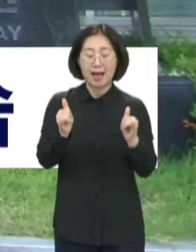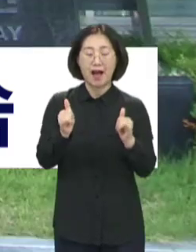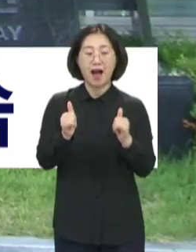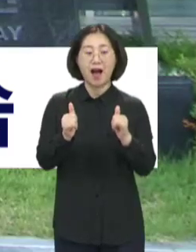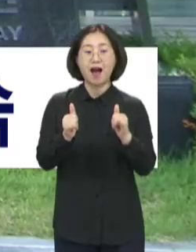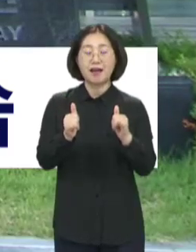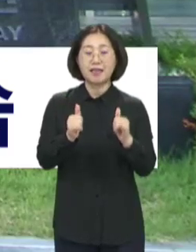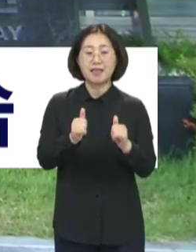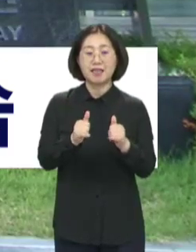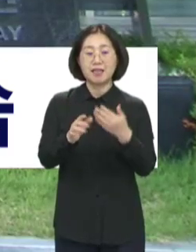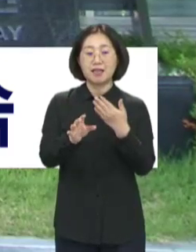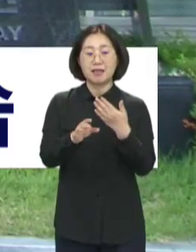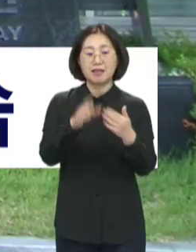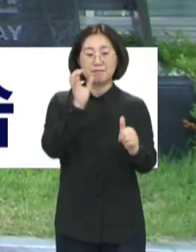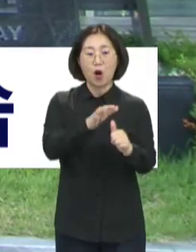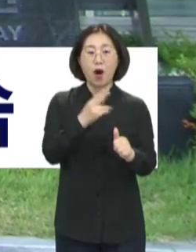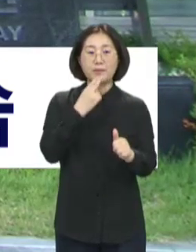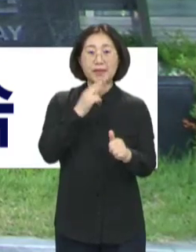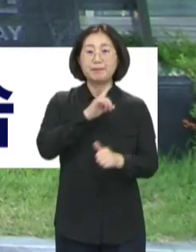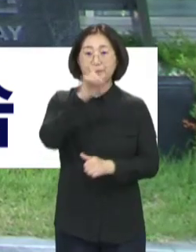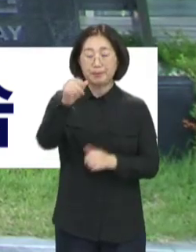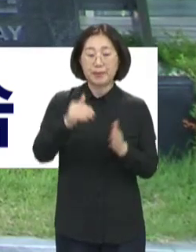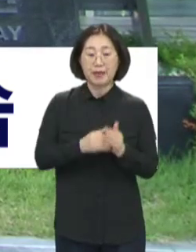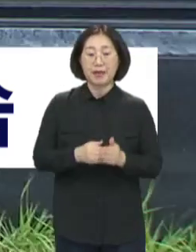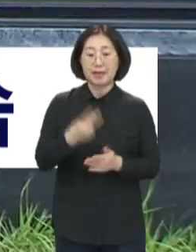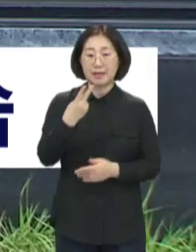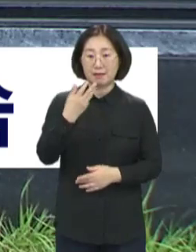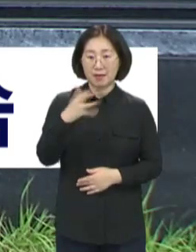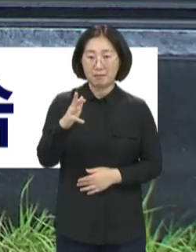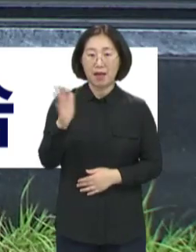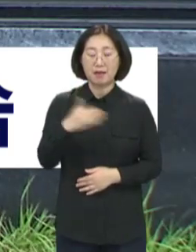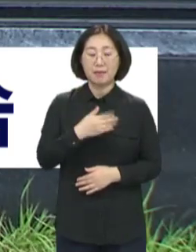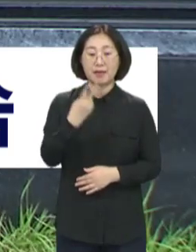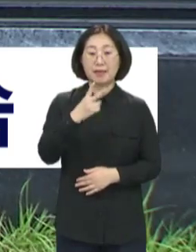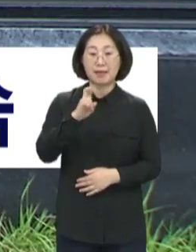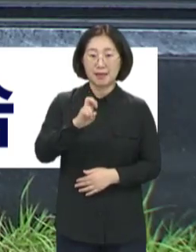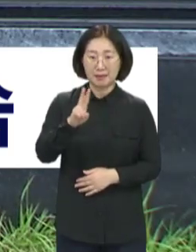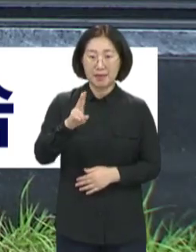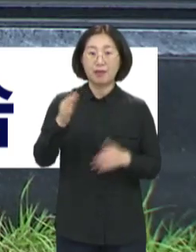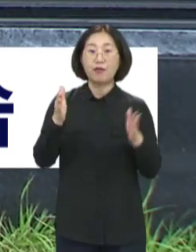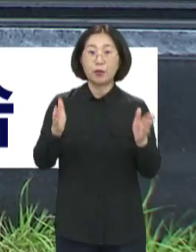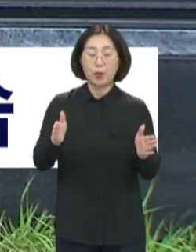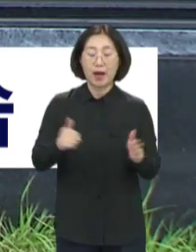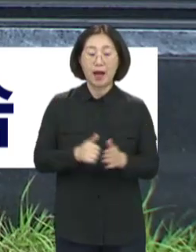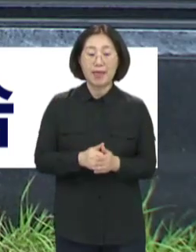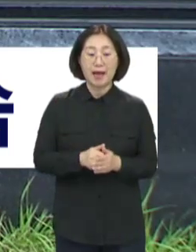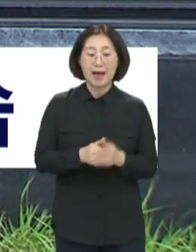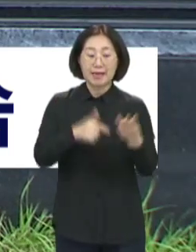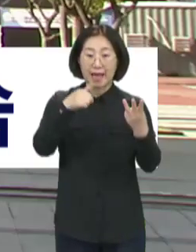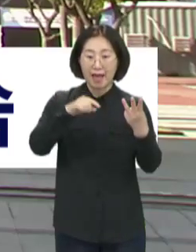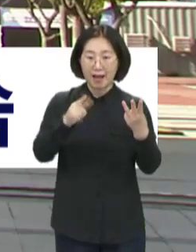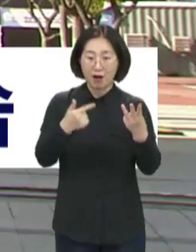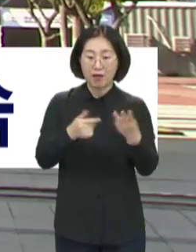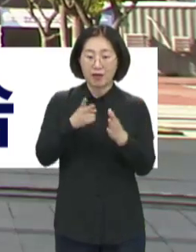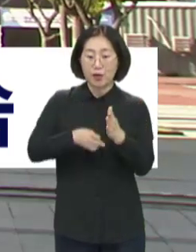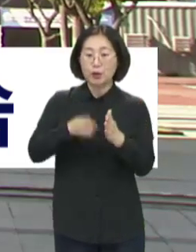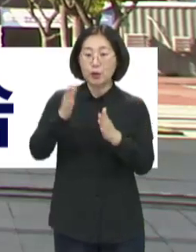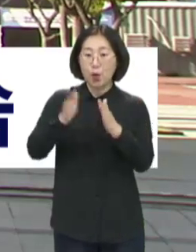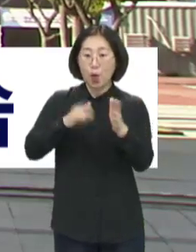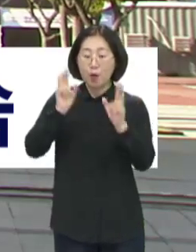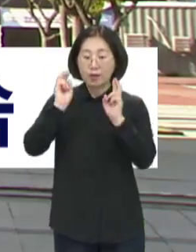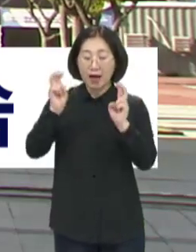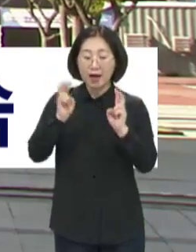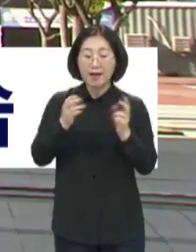D씨를 불구속기소했습니다. A씨는 지난 2018년부터 2022년까지 세 건의 철도공사에서